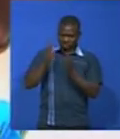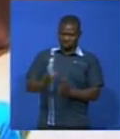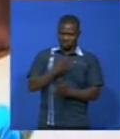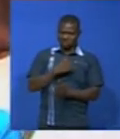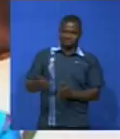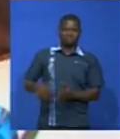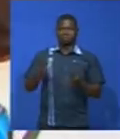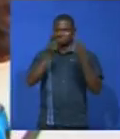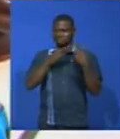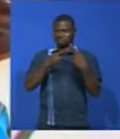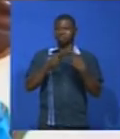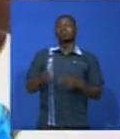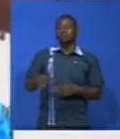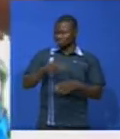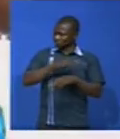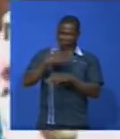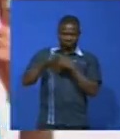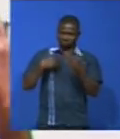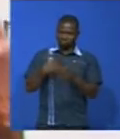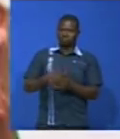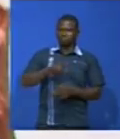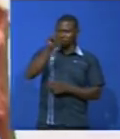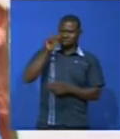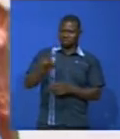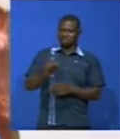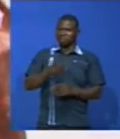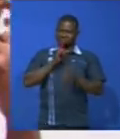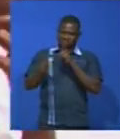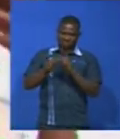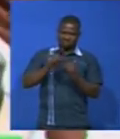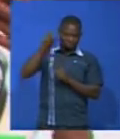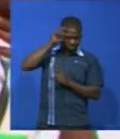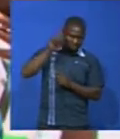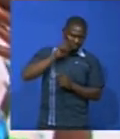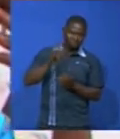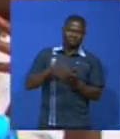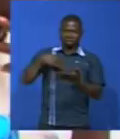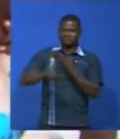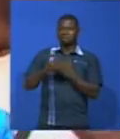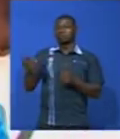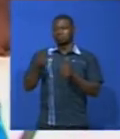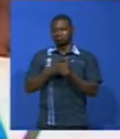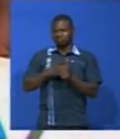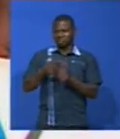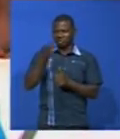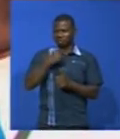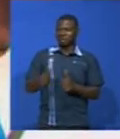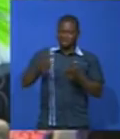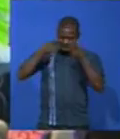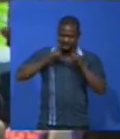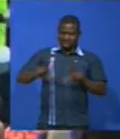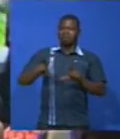la sexualité lorsque la question est posée dans les principales langues qui sont parlées au niveau donc du Burkina